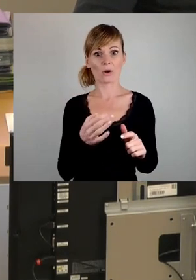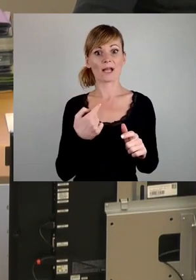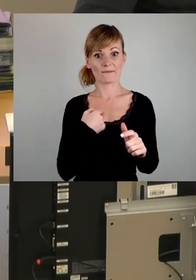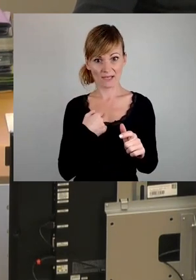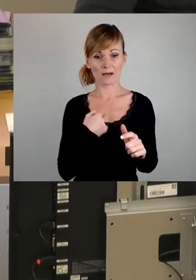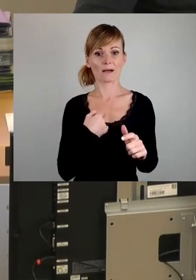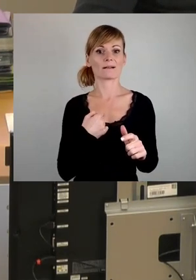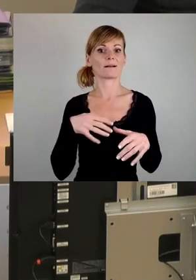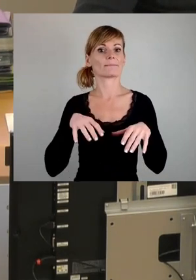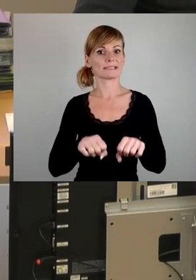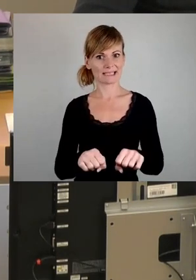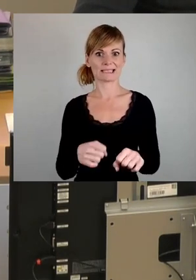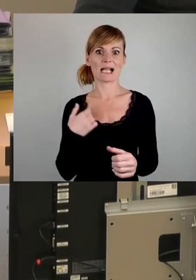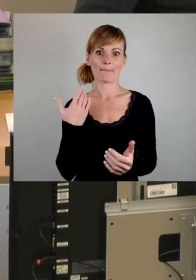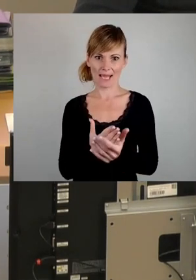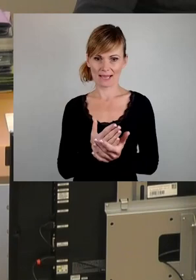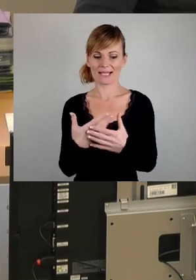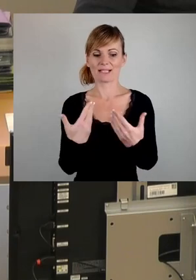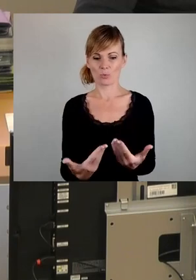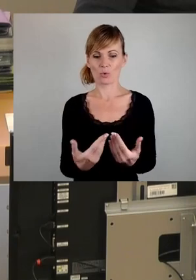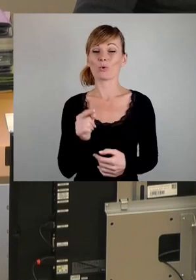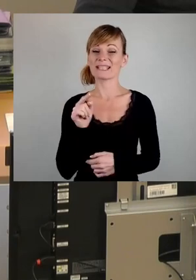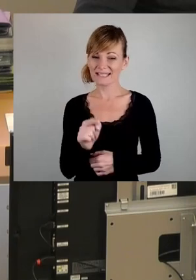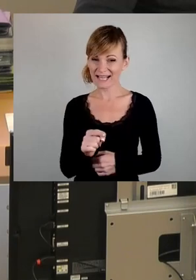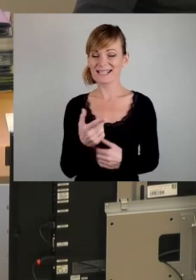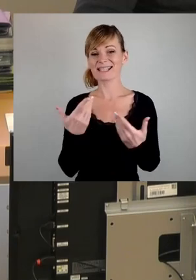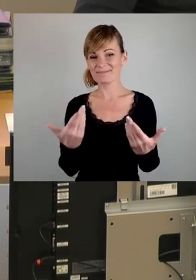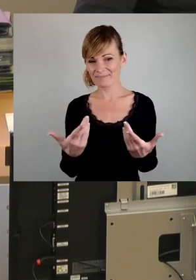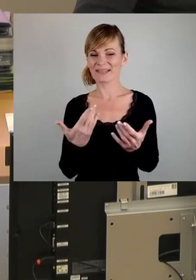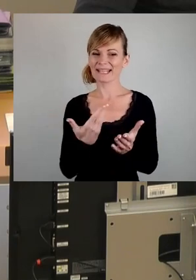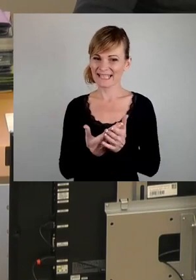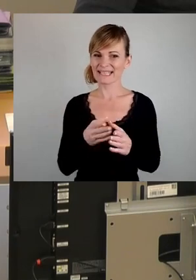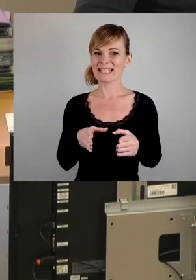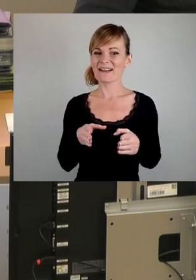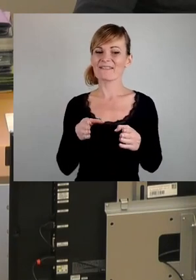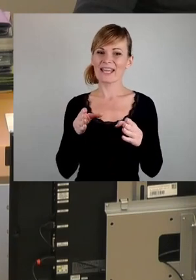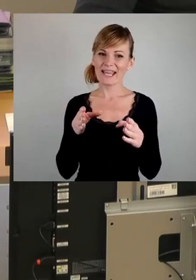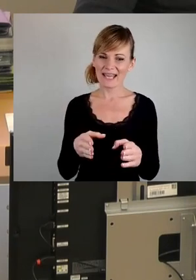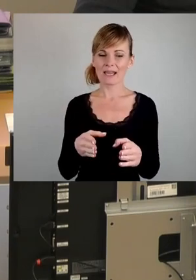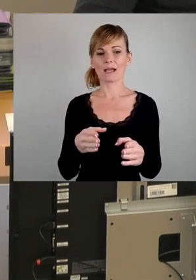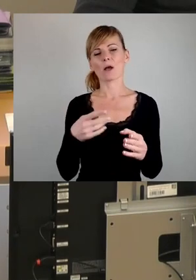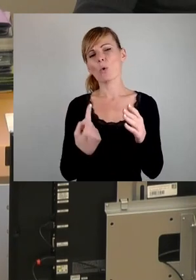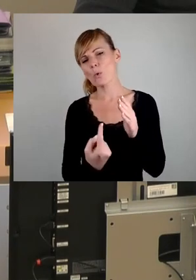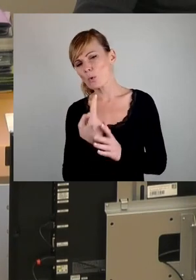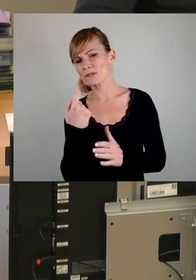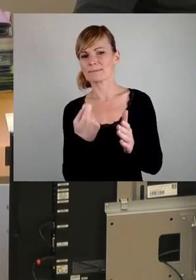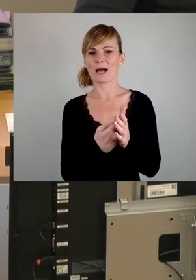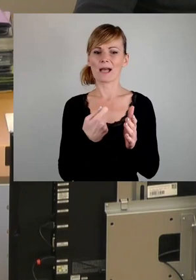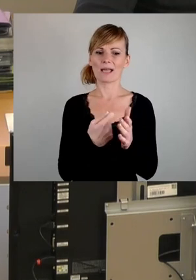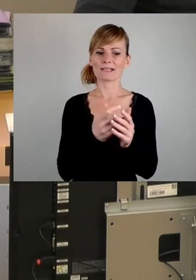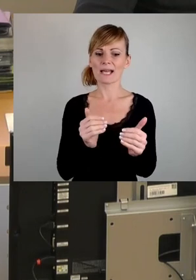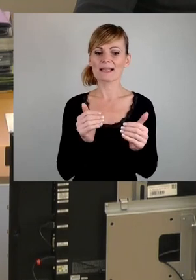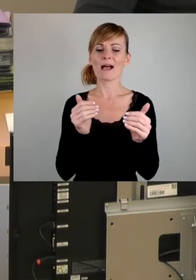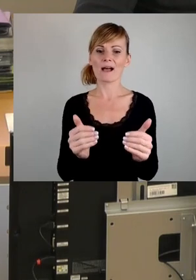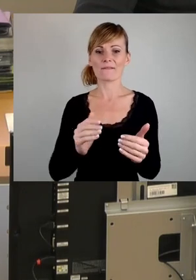bisschen skeptisch, ob dieser Weg der Nachverhandlung, Höchstpreis, wie auch immer, dass das wirklich jetzt